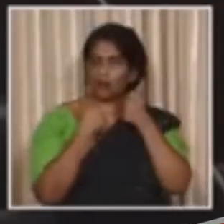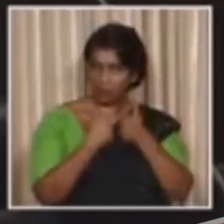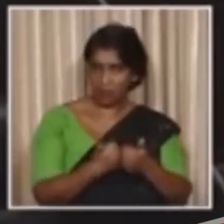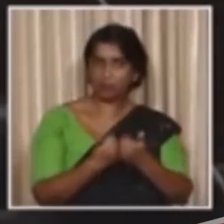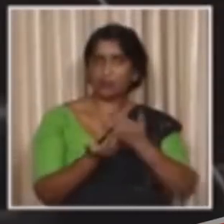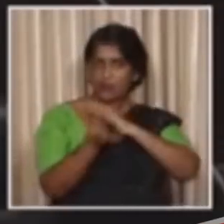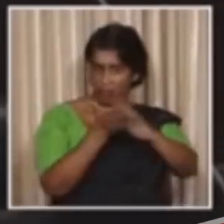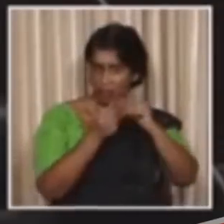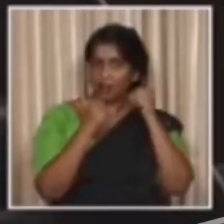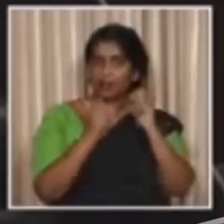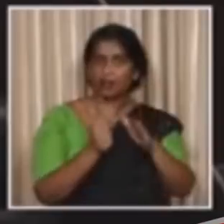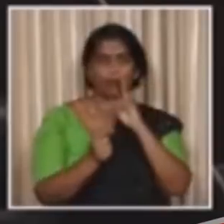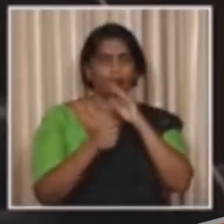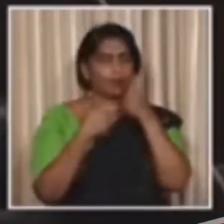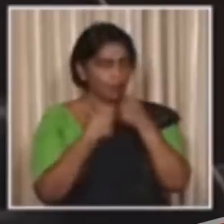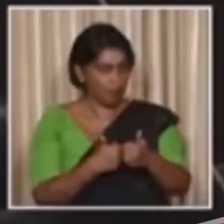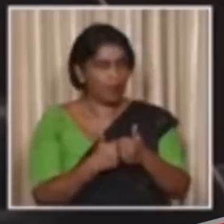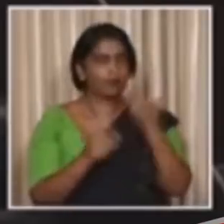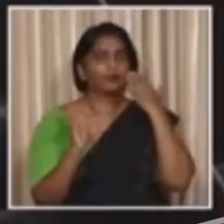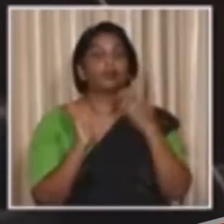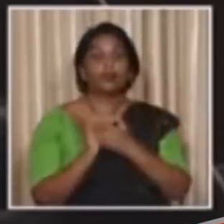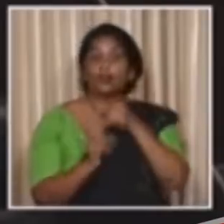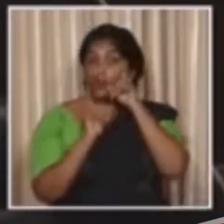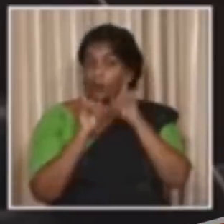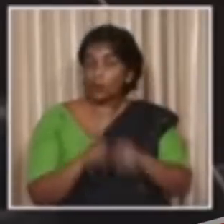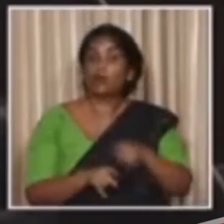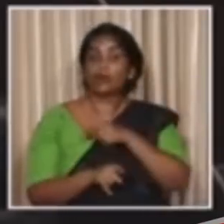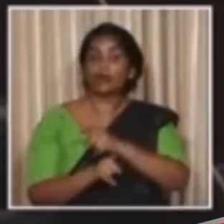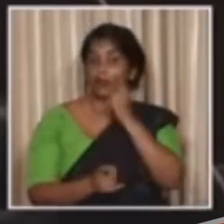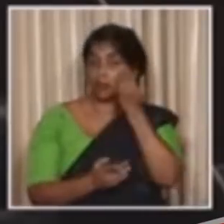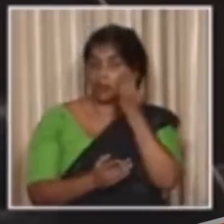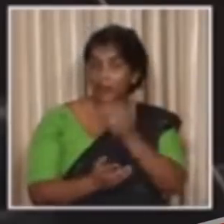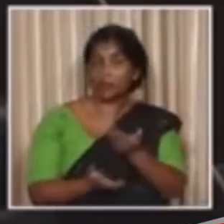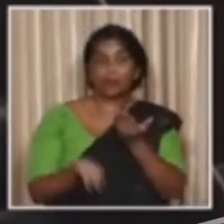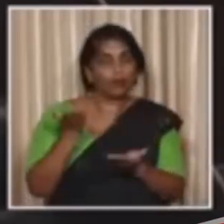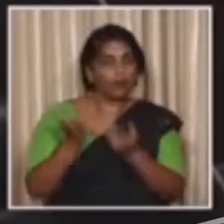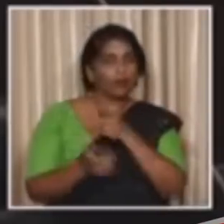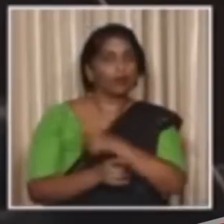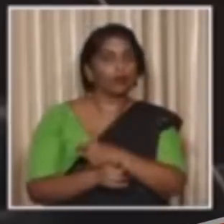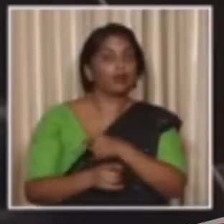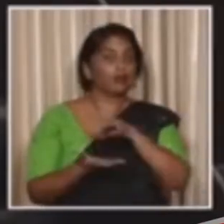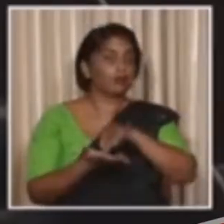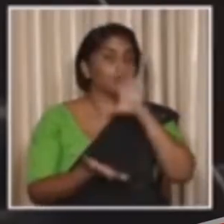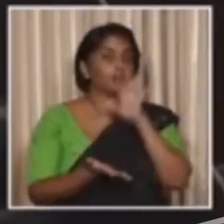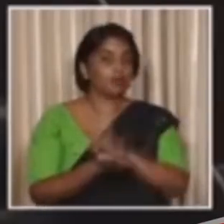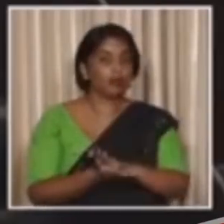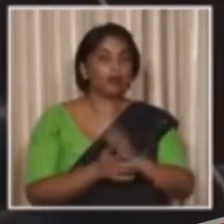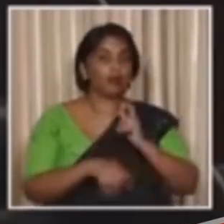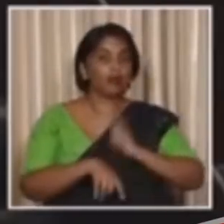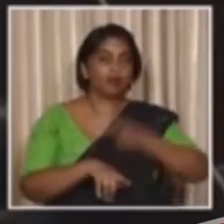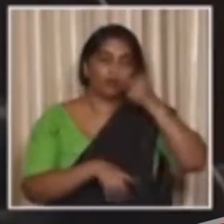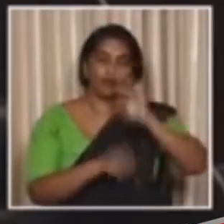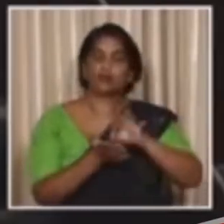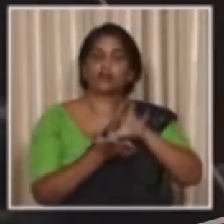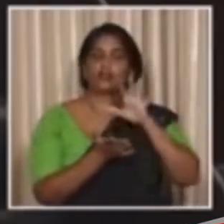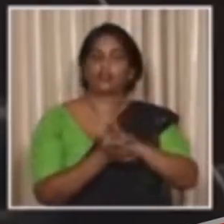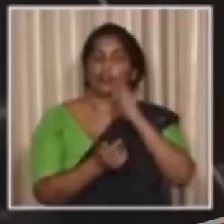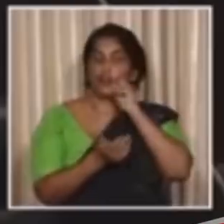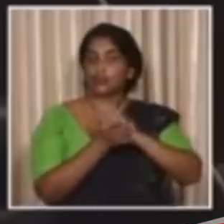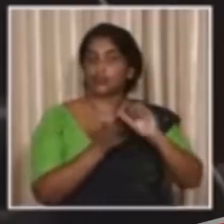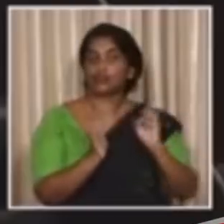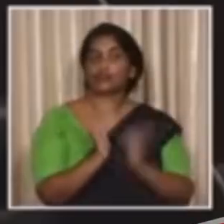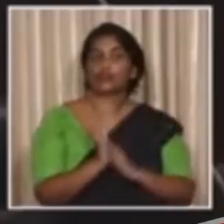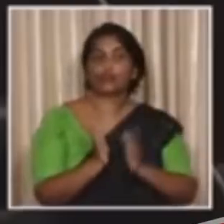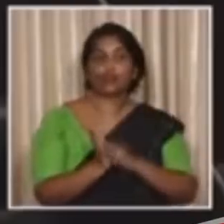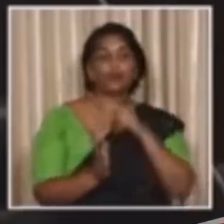වෙනවද? යුක්තිසහගත වෙනවද? අන්න ඒක කියලා මැනලා තක්සේරු කරලා ඒක තීරණය කළා අවශ්‍ය නිර්දේශ දෙන්න තමයි මහජන උපයෝගිතා